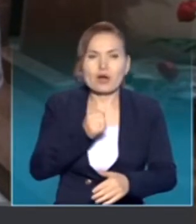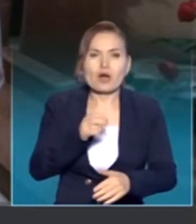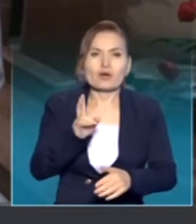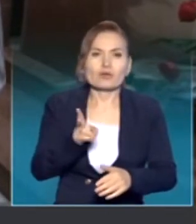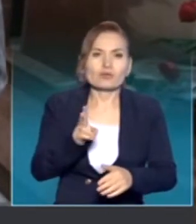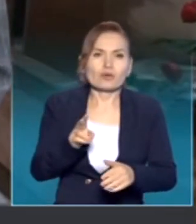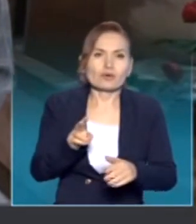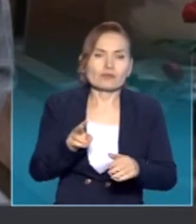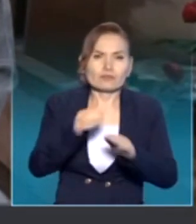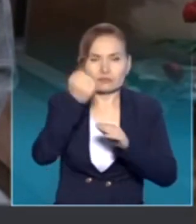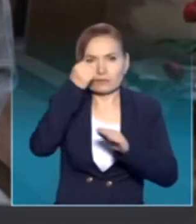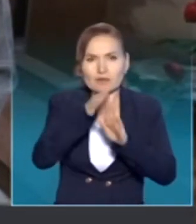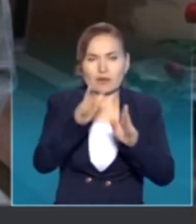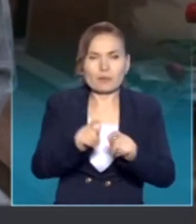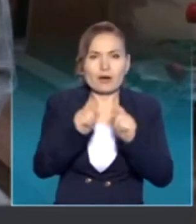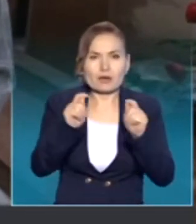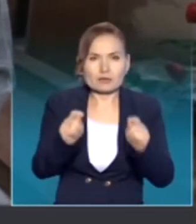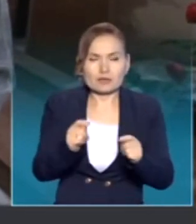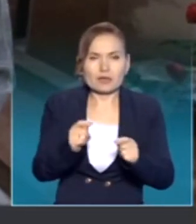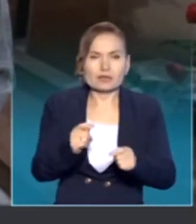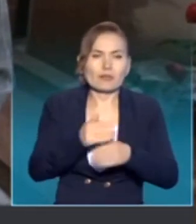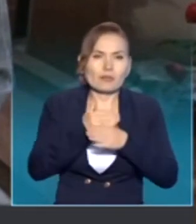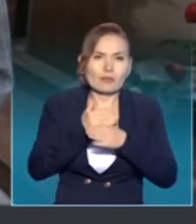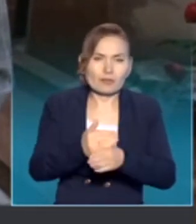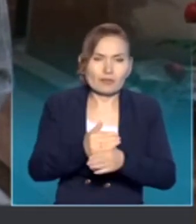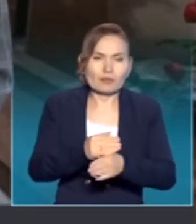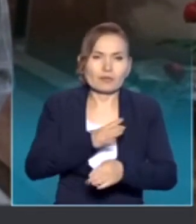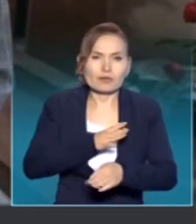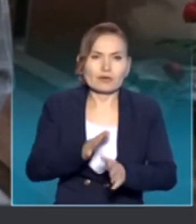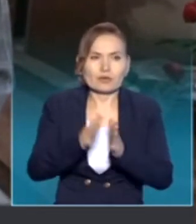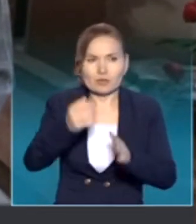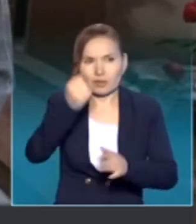барлық басшыларға, қызметкерлеріне рахметімді айтамын.